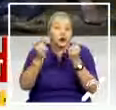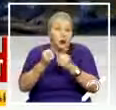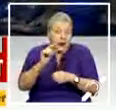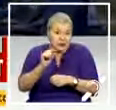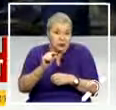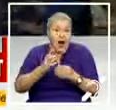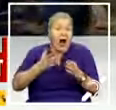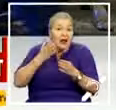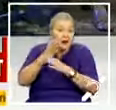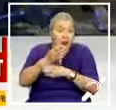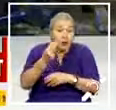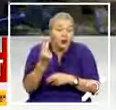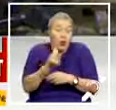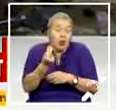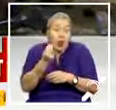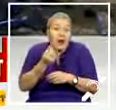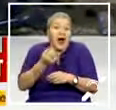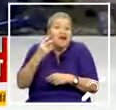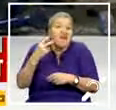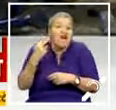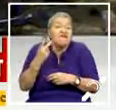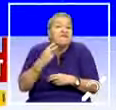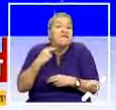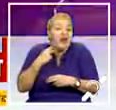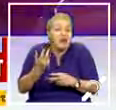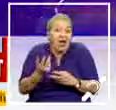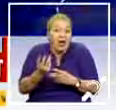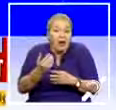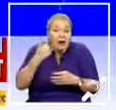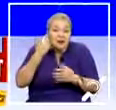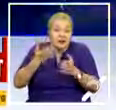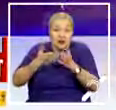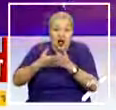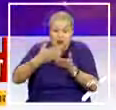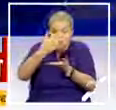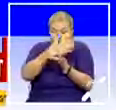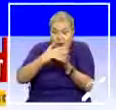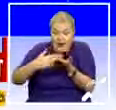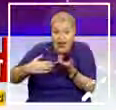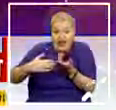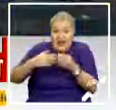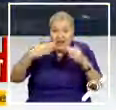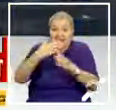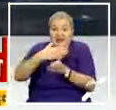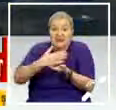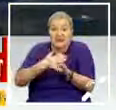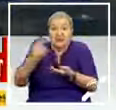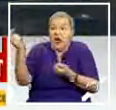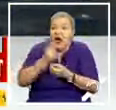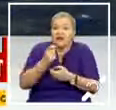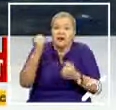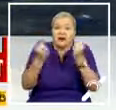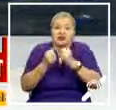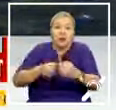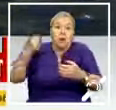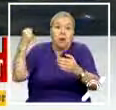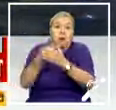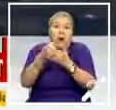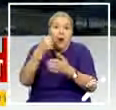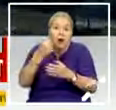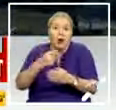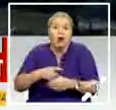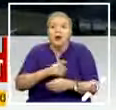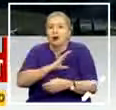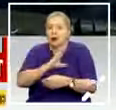a trecut pe culoarea verde a semaforului în momentul în care a ajuns la jumătatea intersecției din lateral a venit mașina de poliție impactul a fost